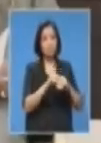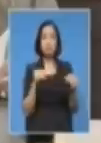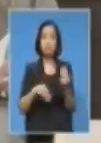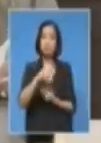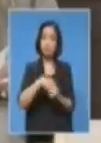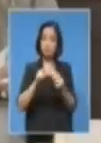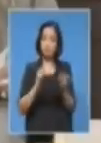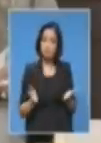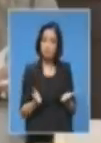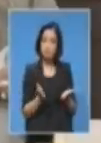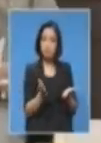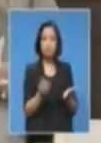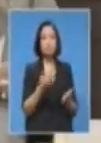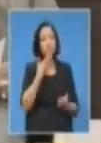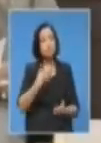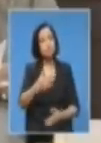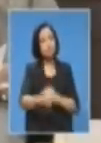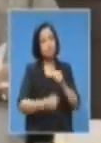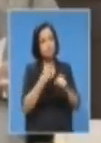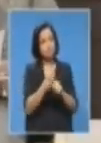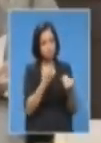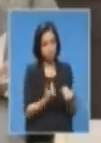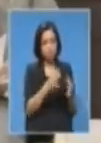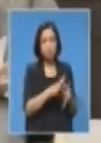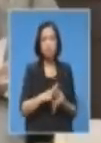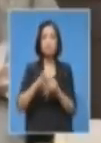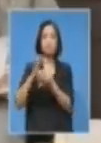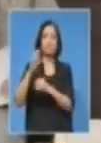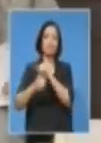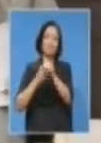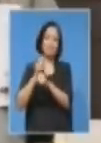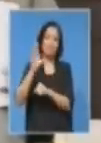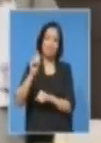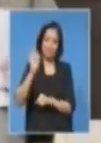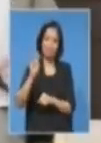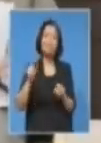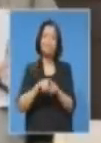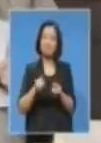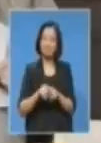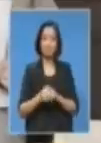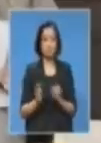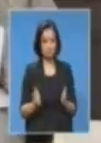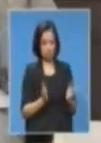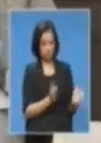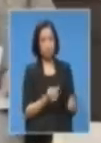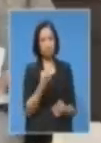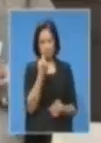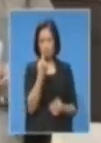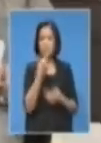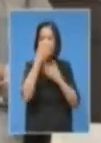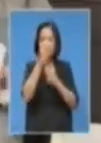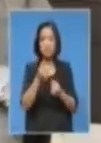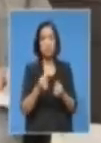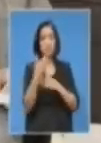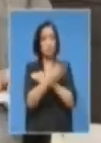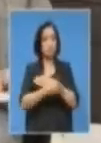จของเราเนี่ยเราจะกระตุ้นทั้งปีนี้และโยงไปถึงปี59ด้วยนะครับส่วนเรื่องของที่น่าสนใจคือรถไฟร